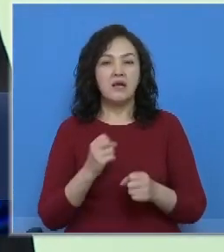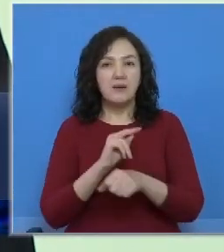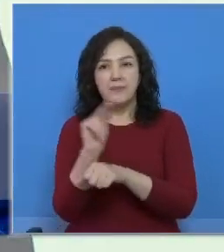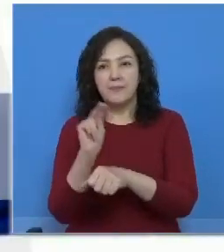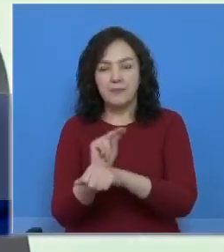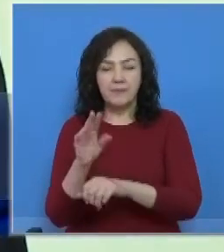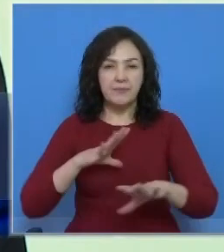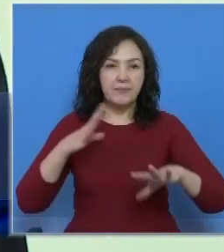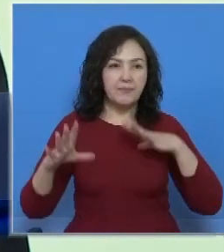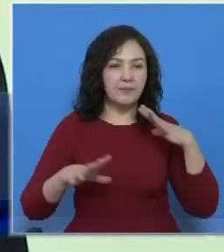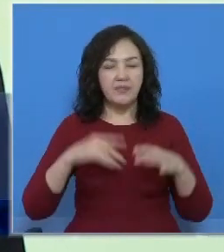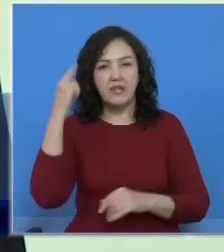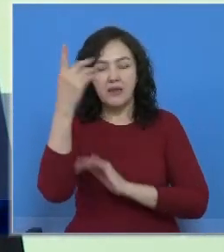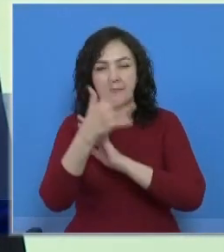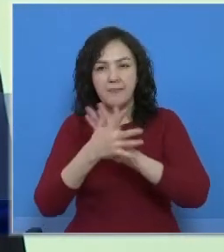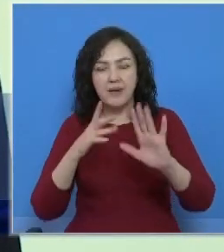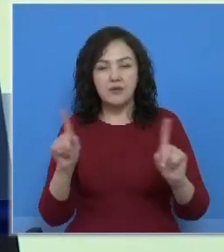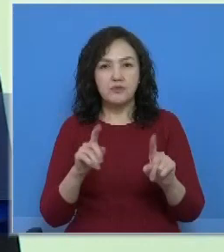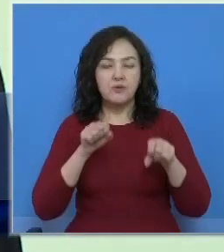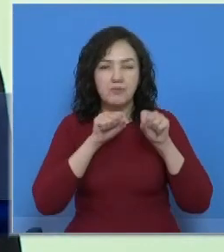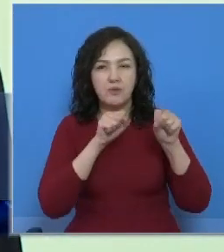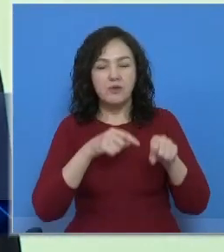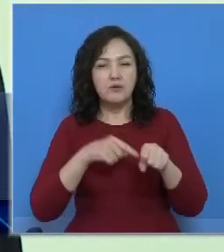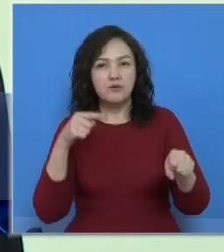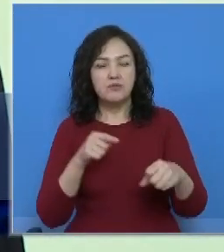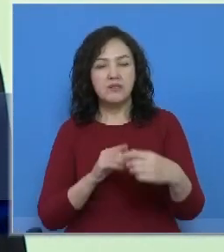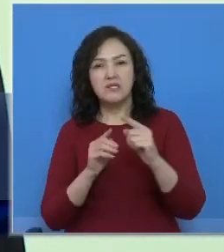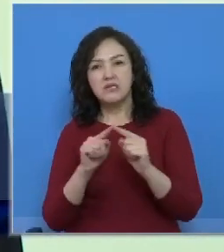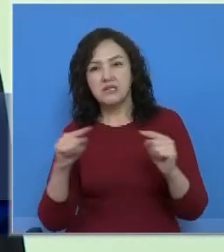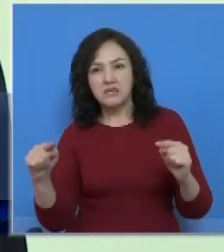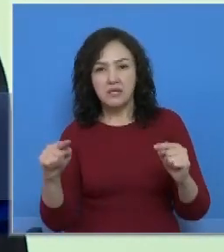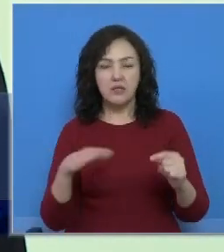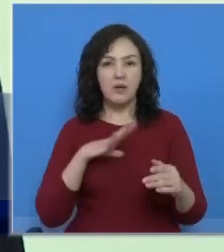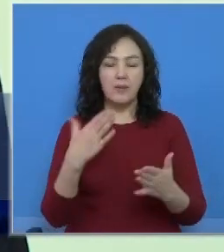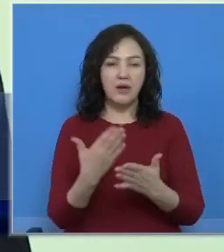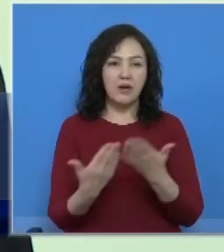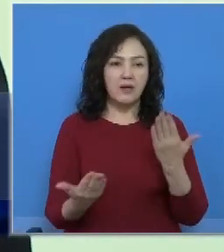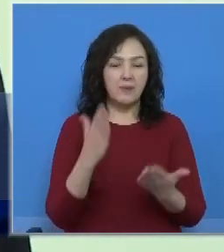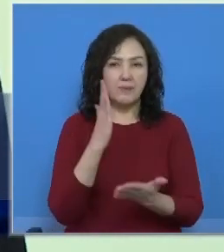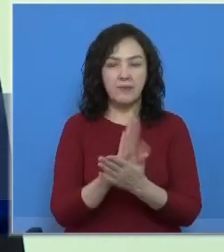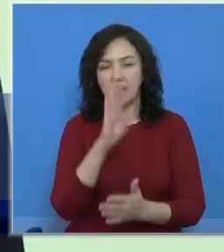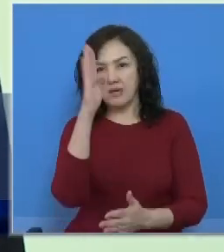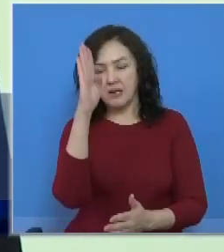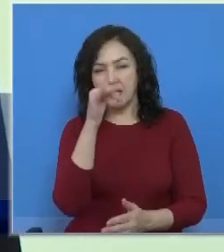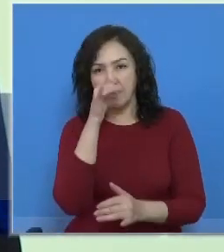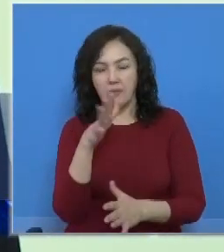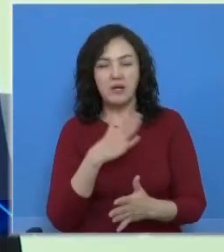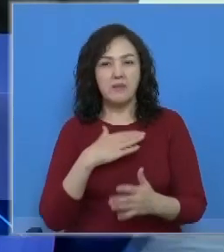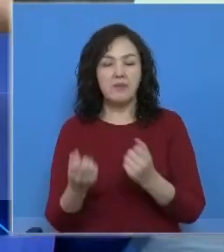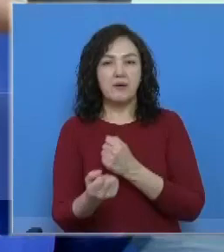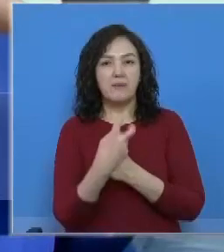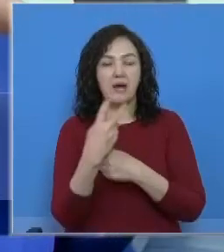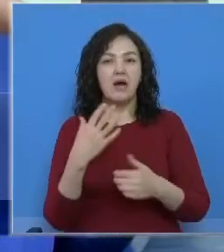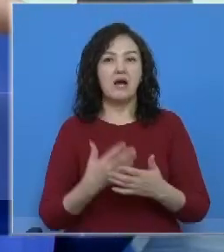у меня готовил Я уже понимал что такое бокс я чувствовал дистанцию соответственно и уже соперник не мог у меня попасть